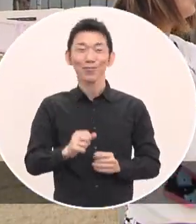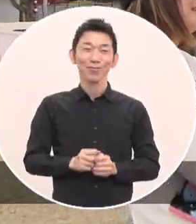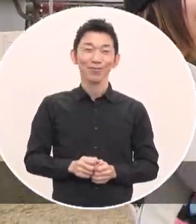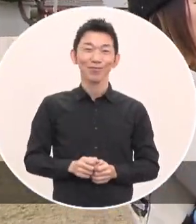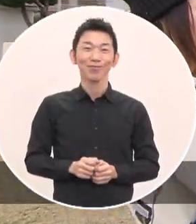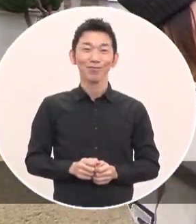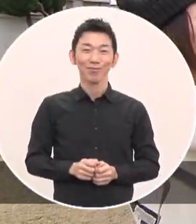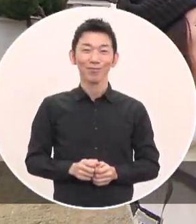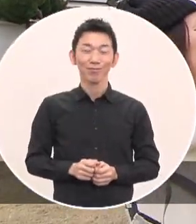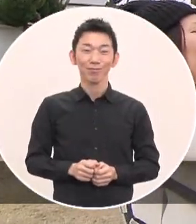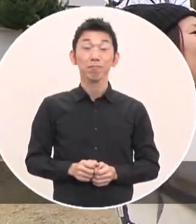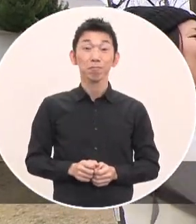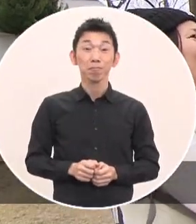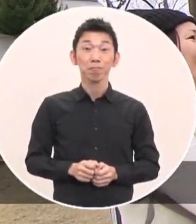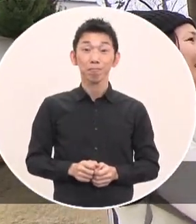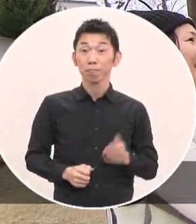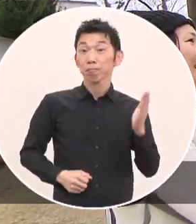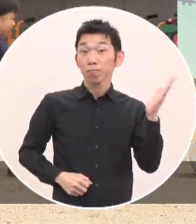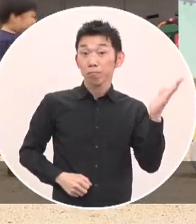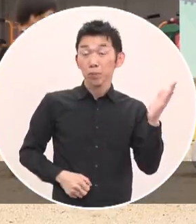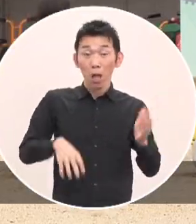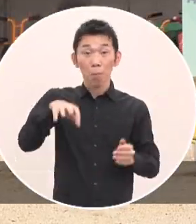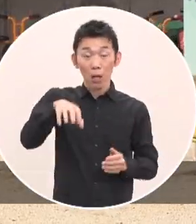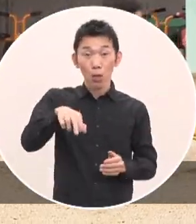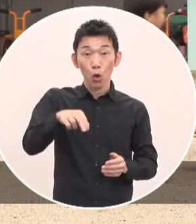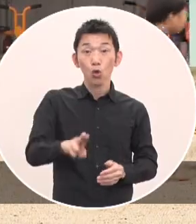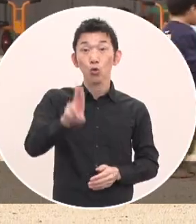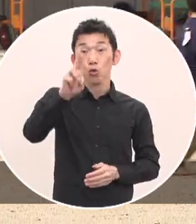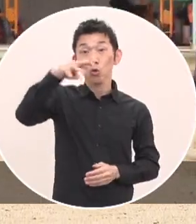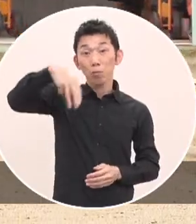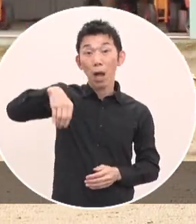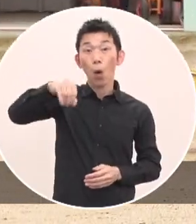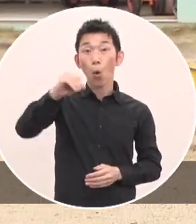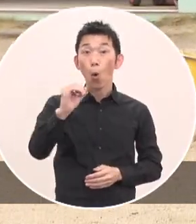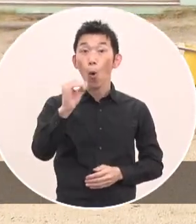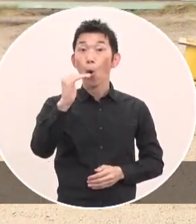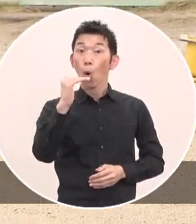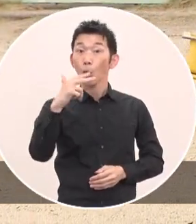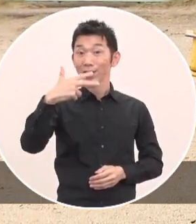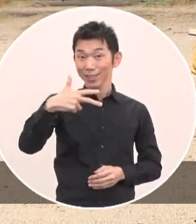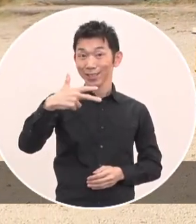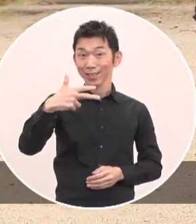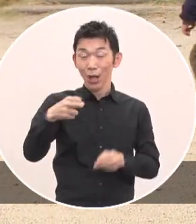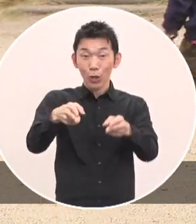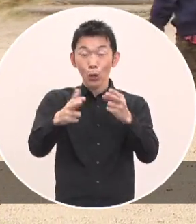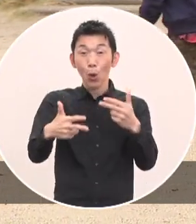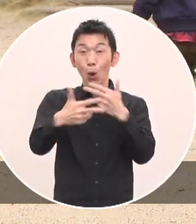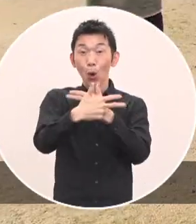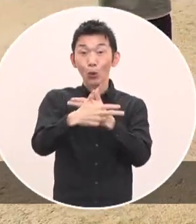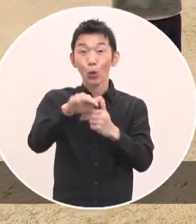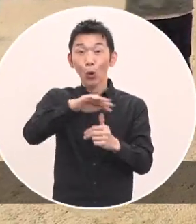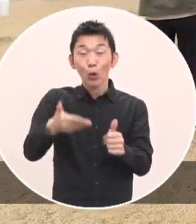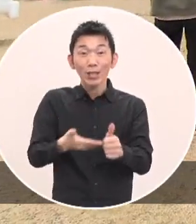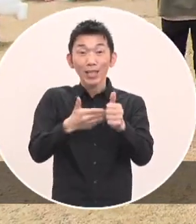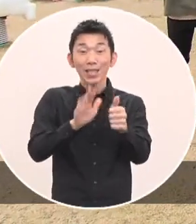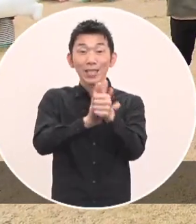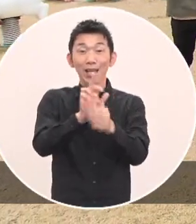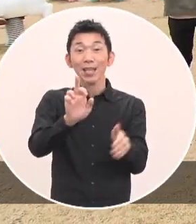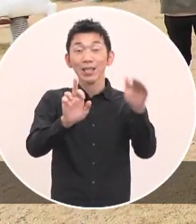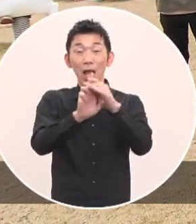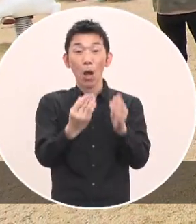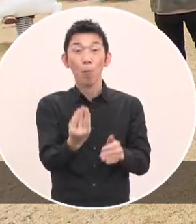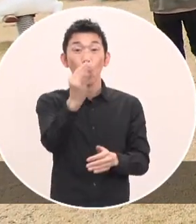ん市民レポーターがやってきたのは午起にある峡北子育て支援センターぽんぽです